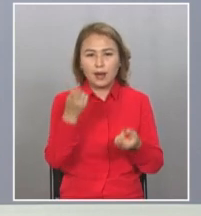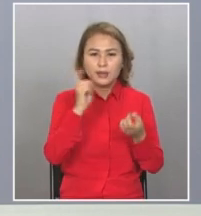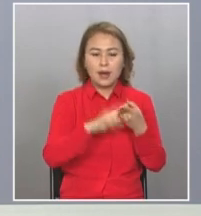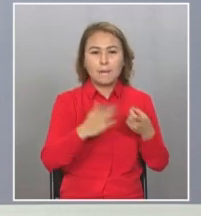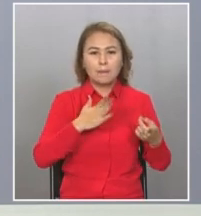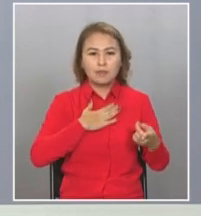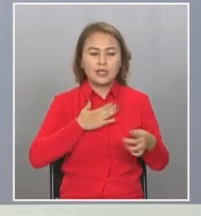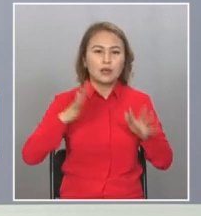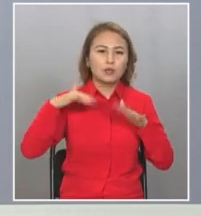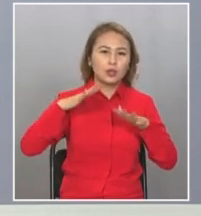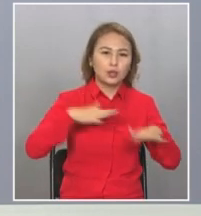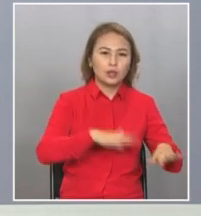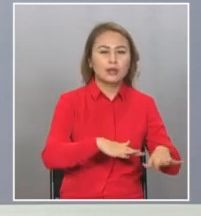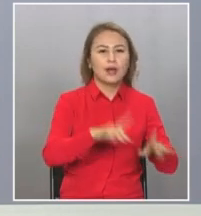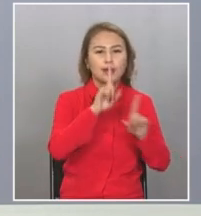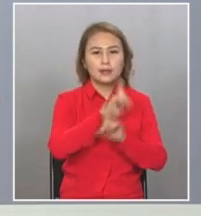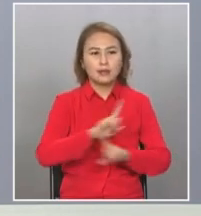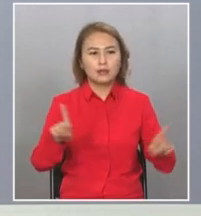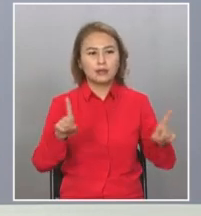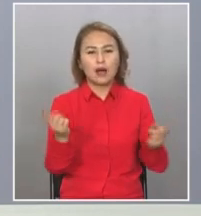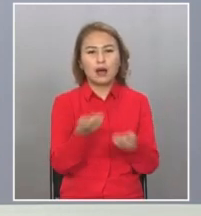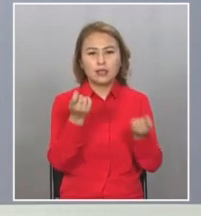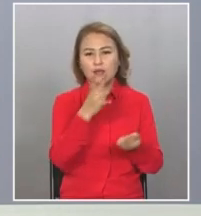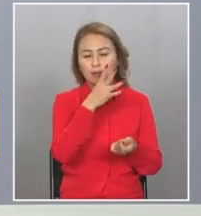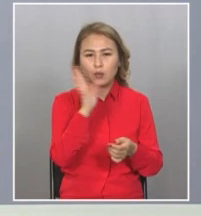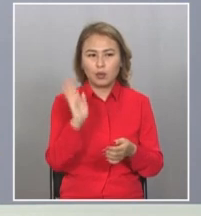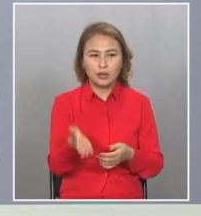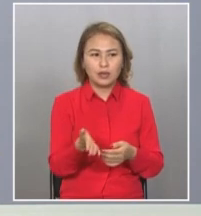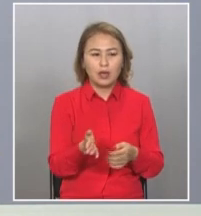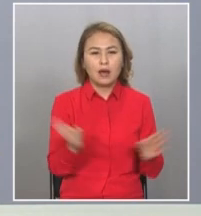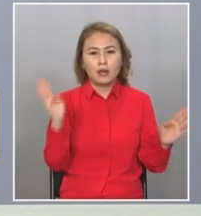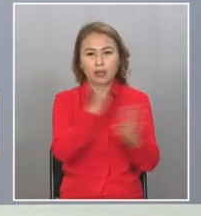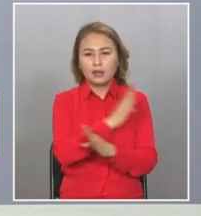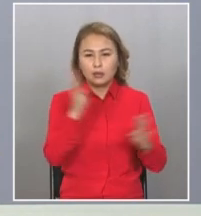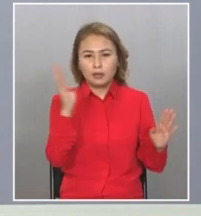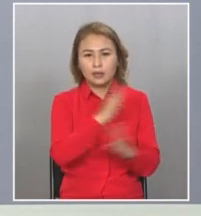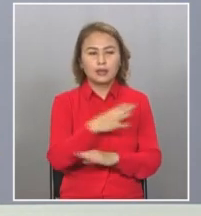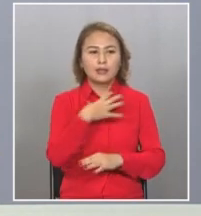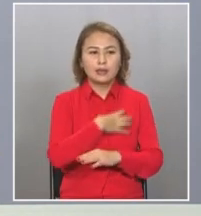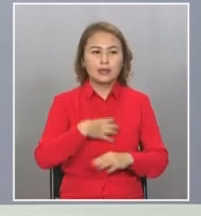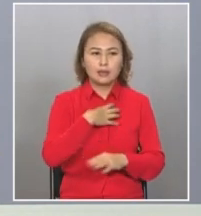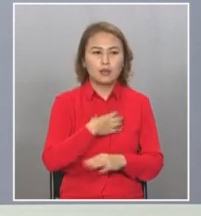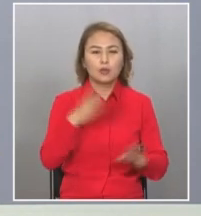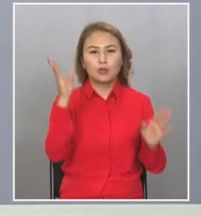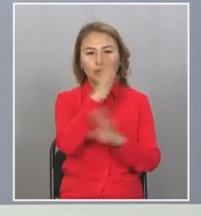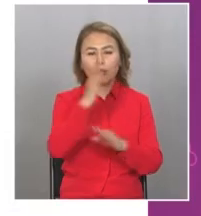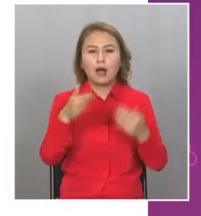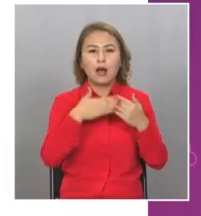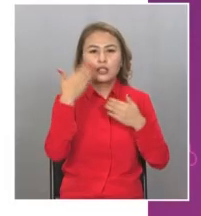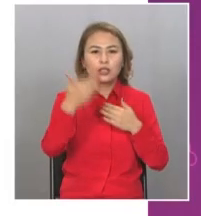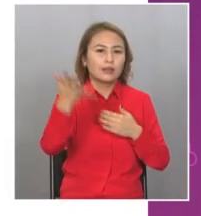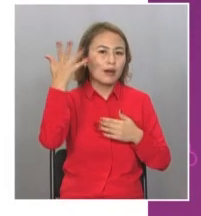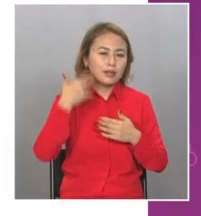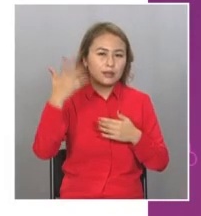бізге мұхиттардан әсер аз болады. Климат негізінен мұхиттардан алшақтаған